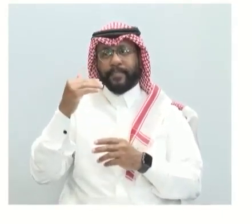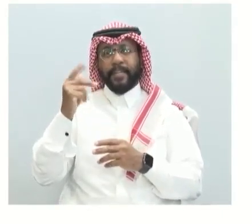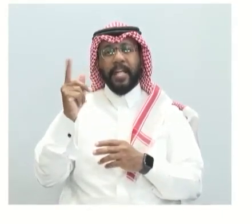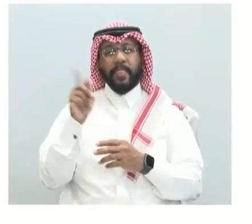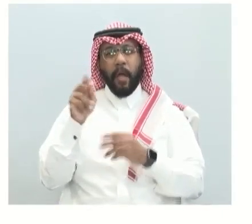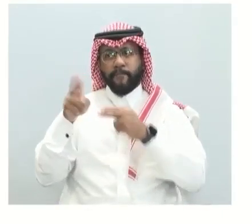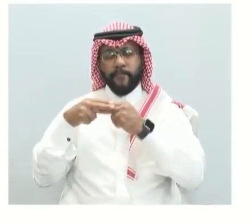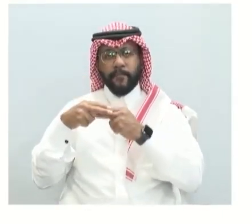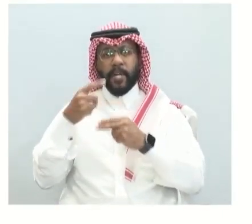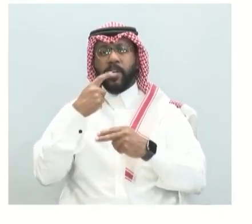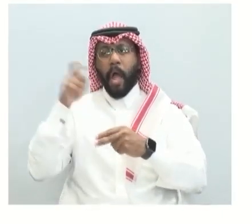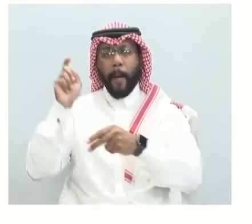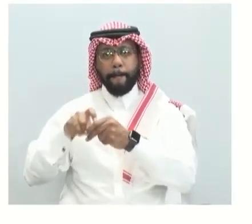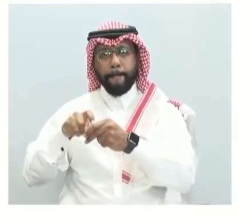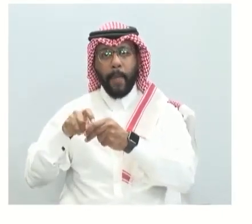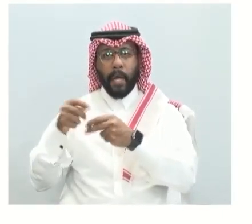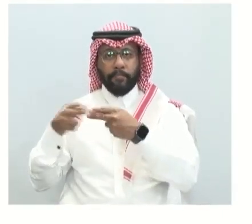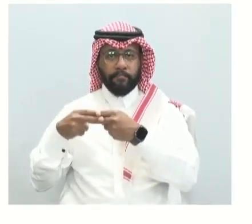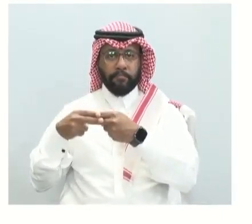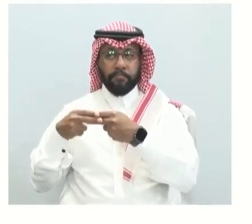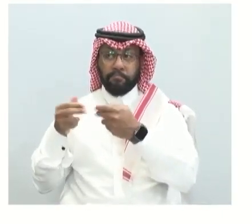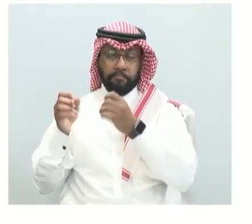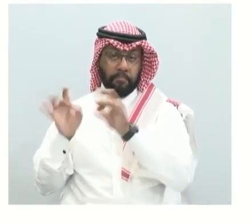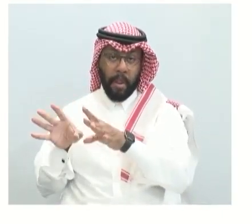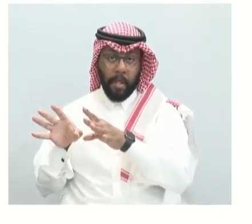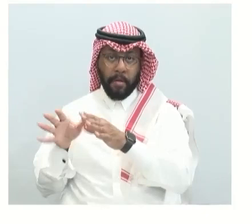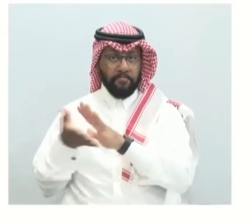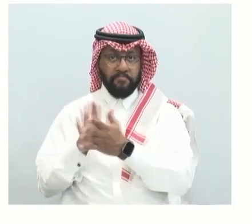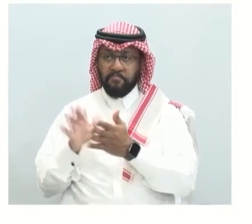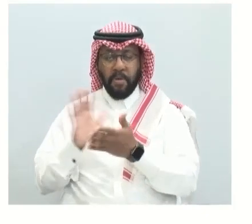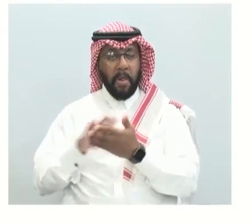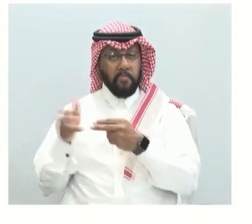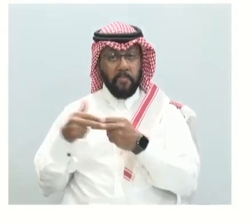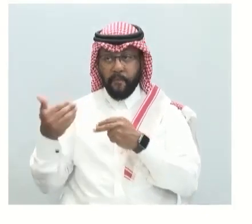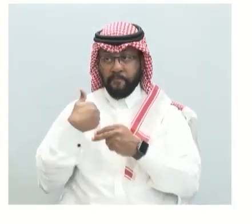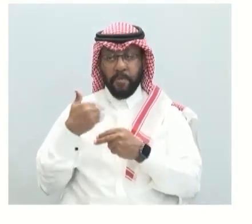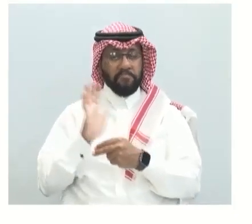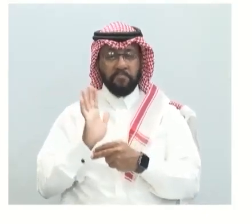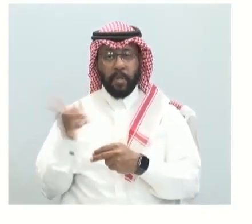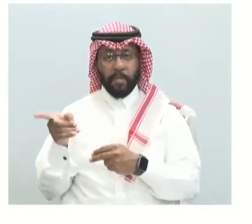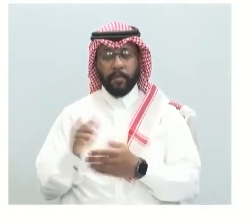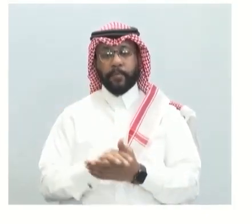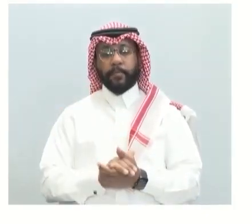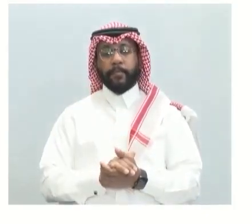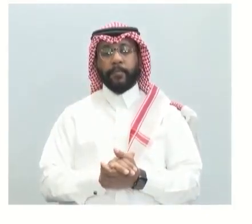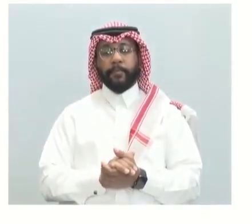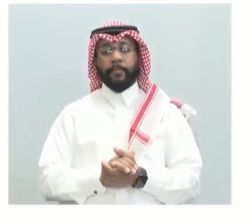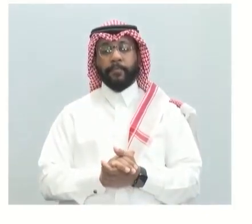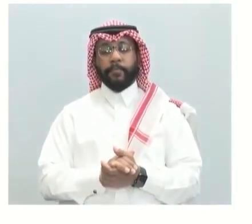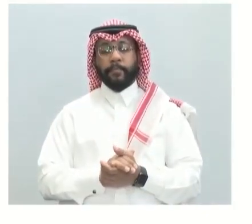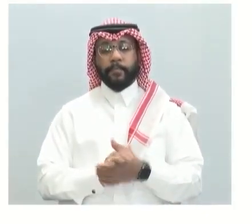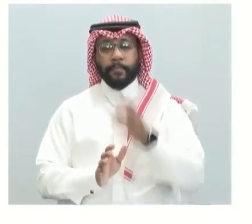بلوك فيتم بهذا الطريقه حظرهم ومن ثم منعه من الدخول الى حسابي مره اخرى